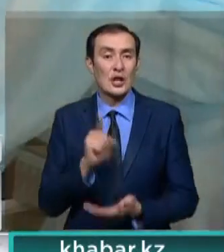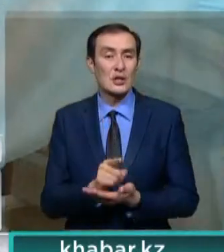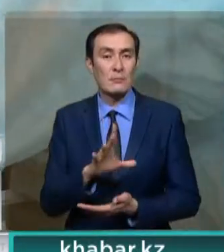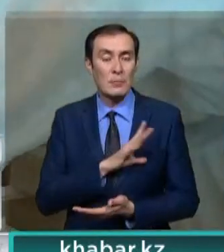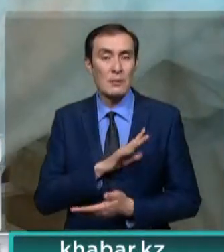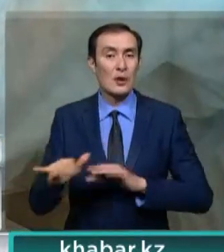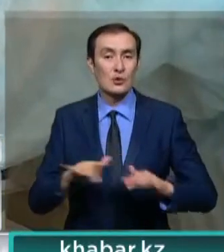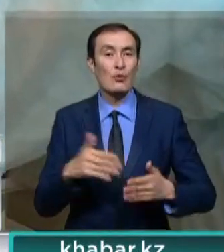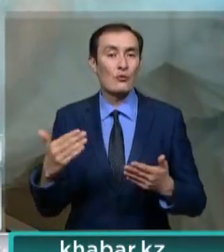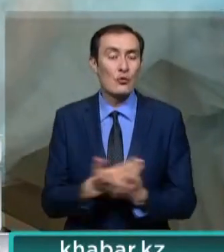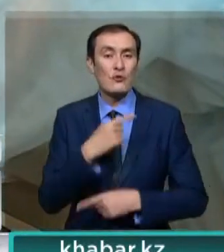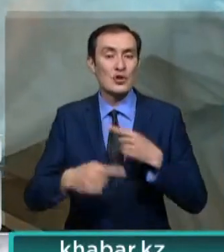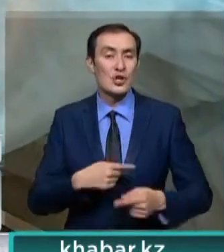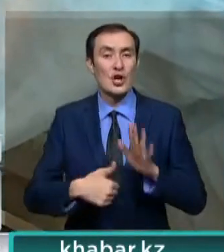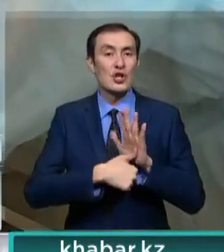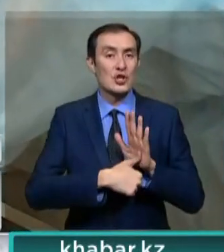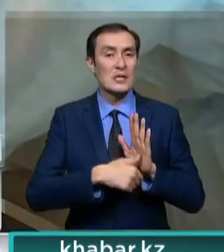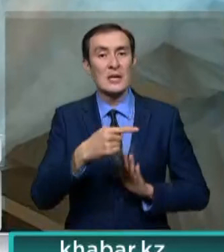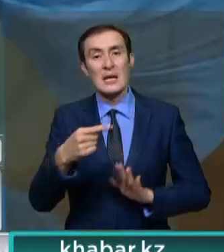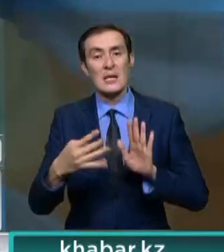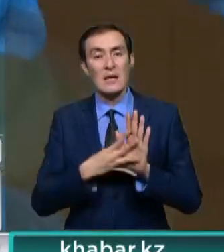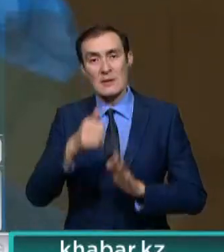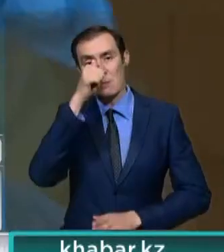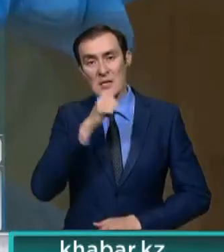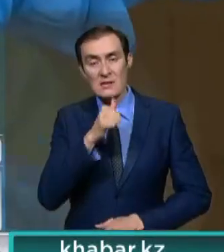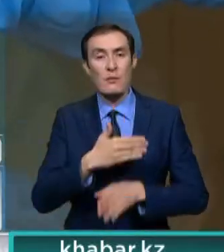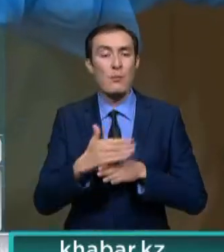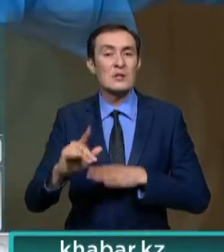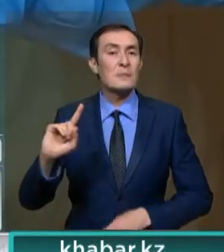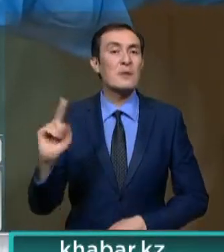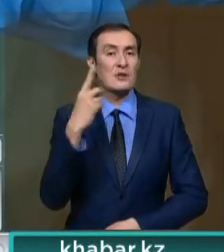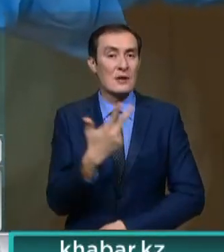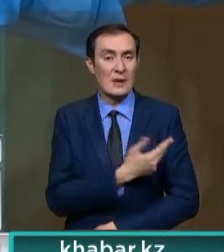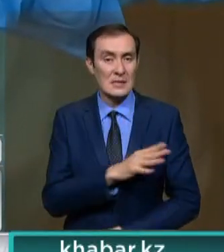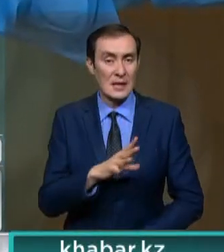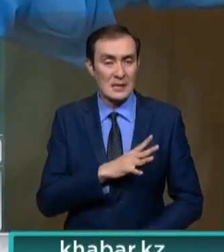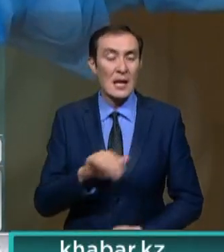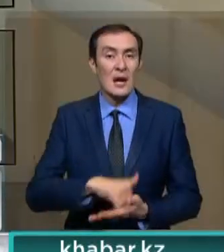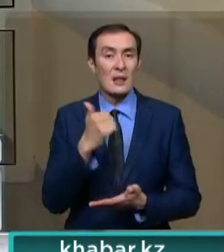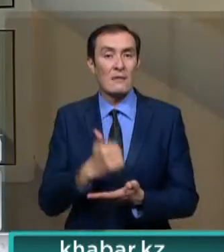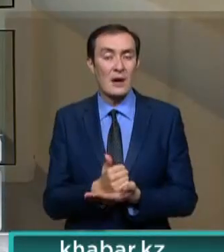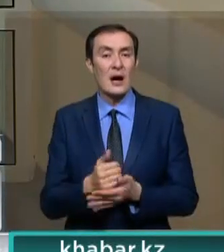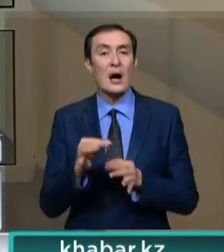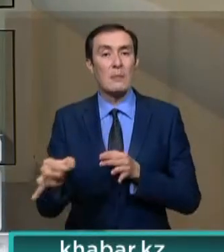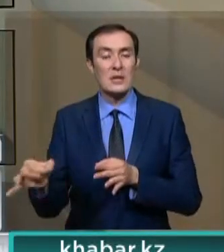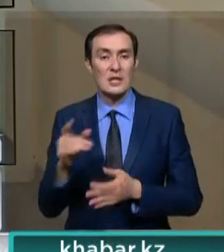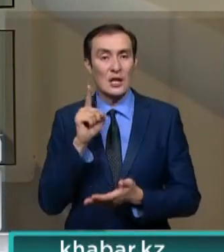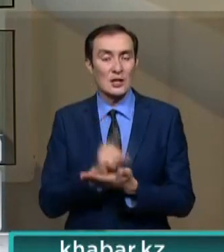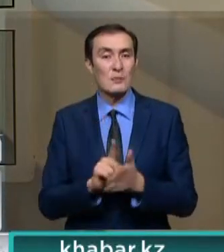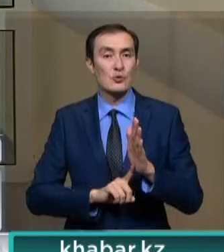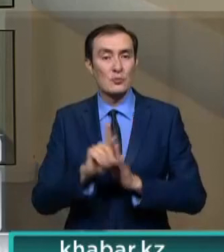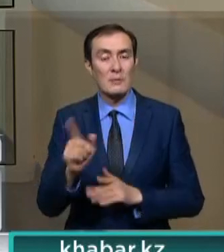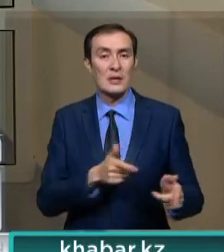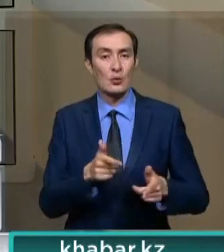будут пройти процедуру вновь через 6-9 месяцев с момента первичной вакцинации. Главы регионов уже должны